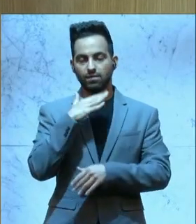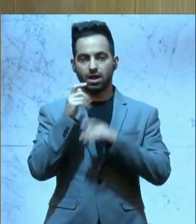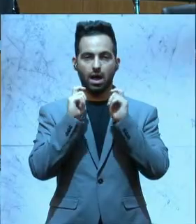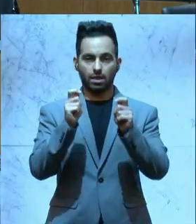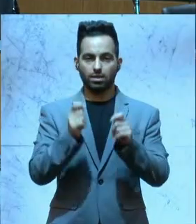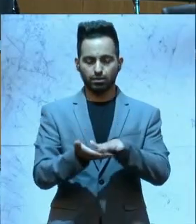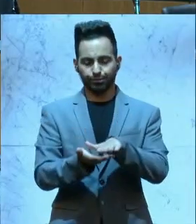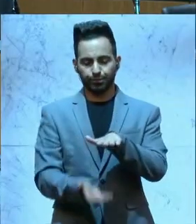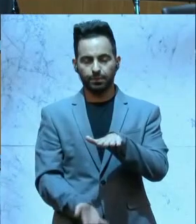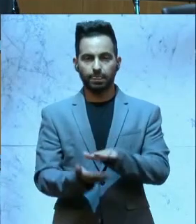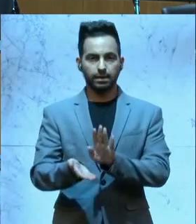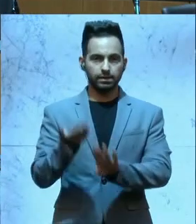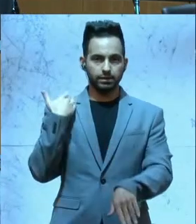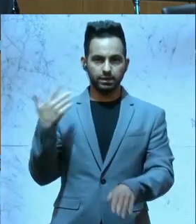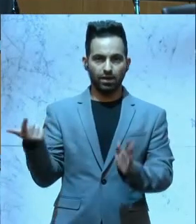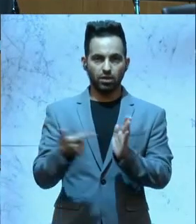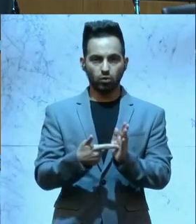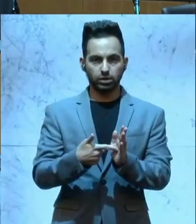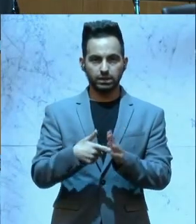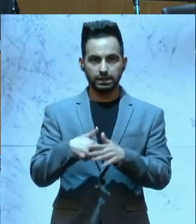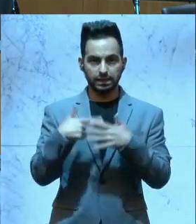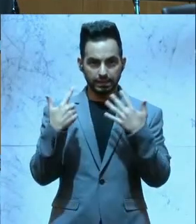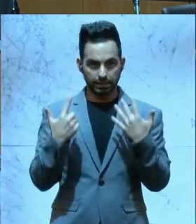Ich glaube, wir haben seit dem Jahr